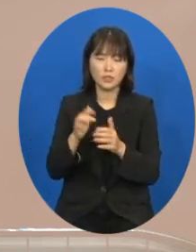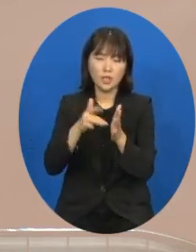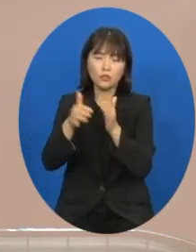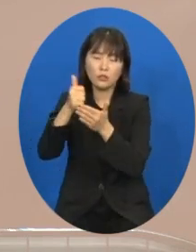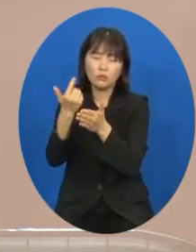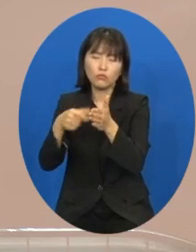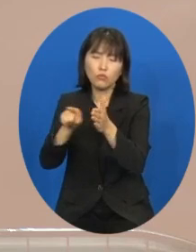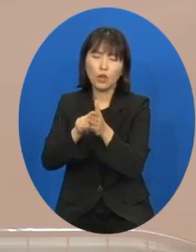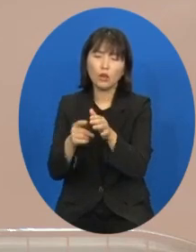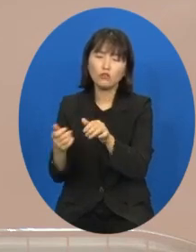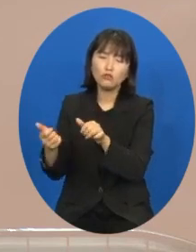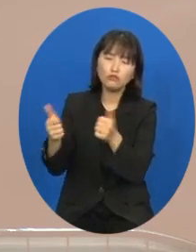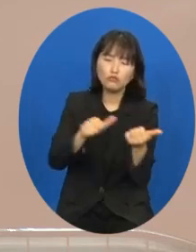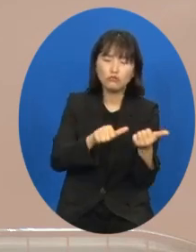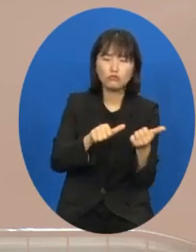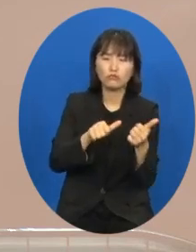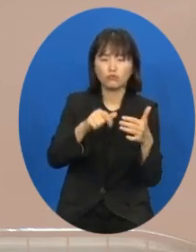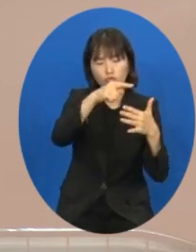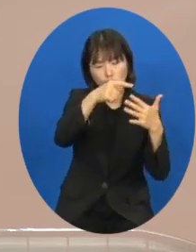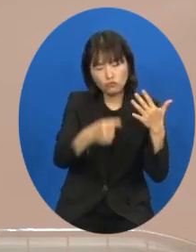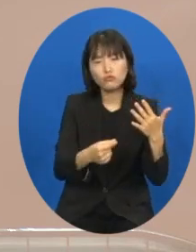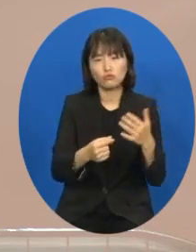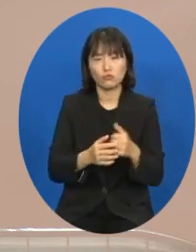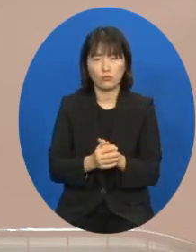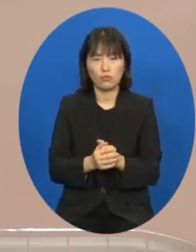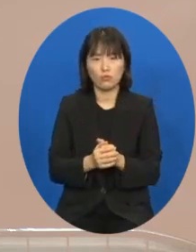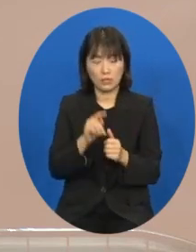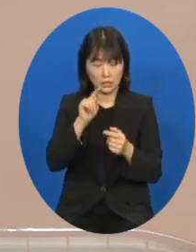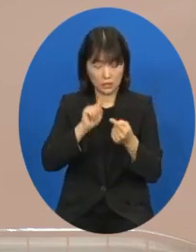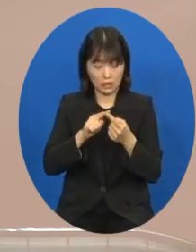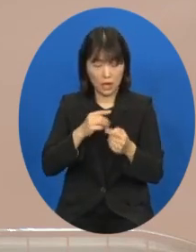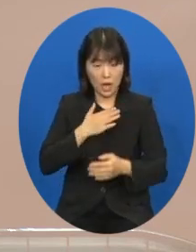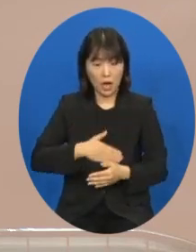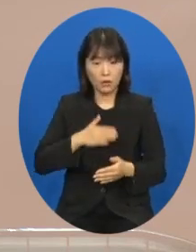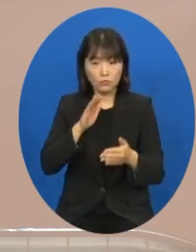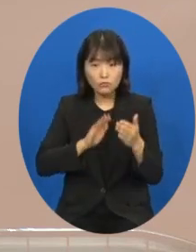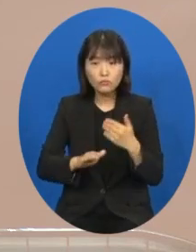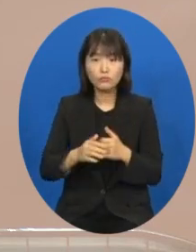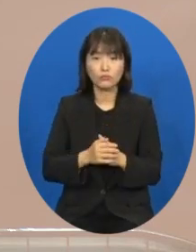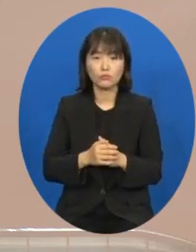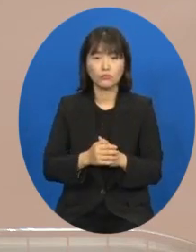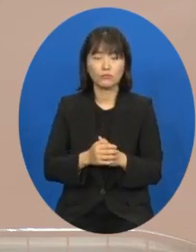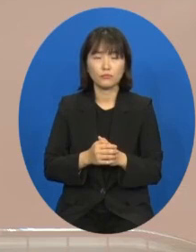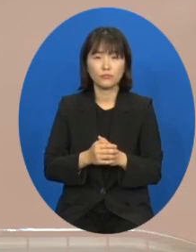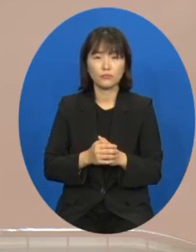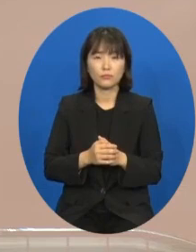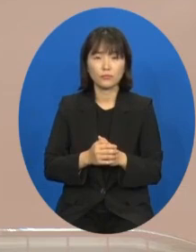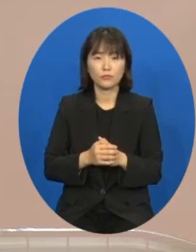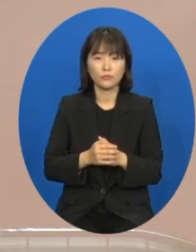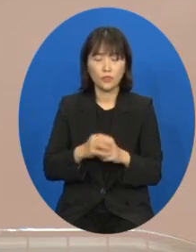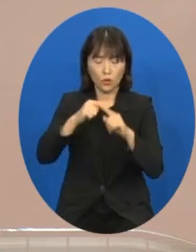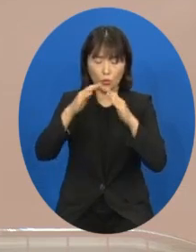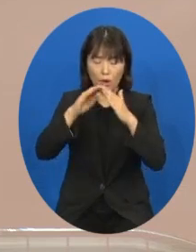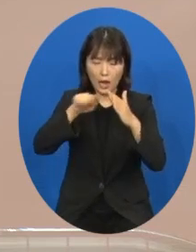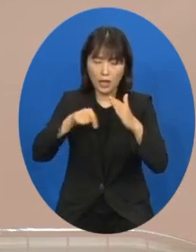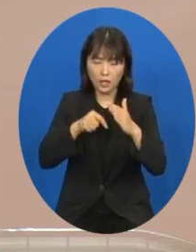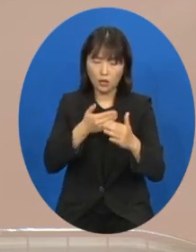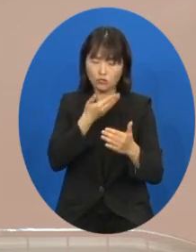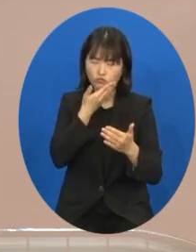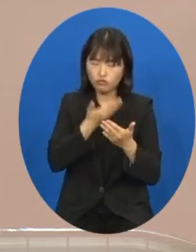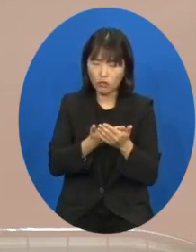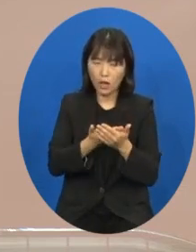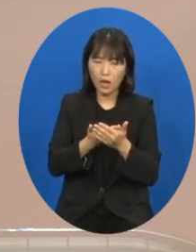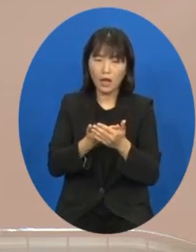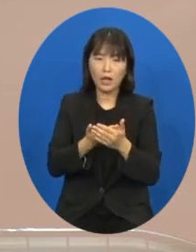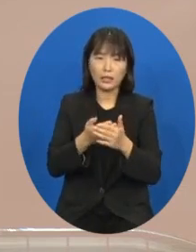죽는 순서예요. 이 사실을 알고 나면 누가 교회 안에서 어떤 중한 직책을